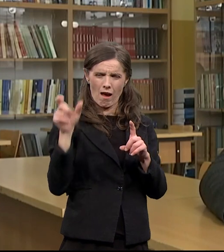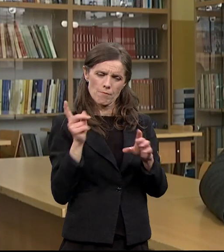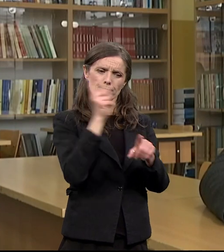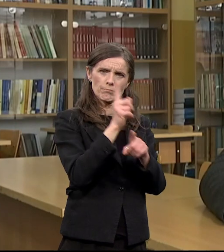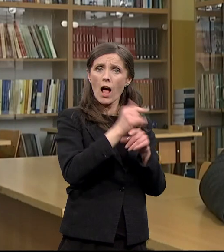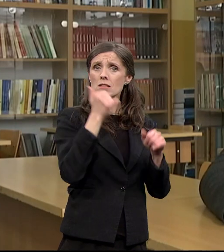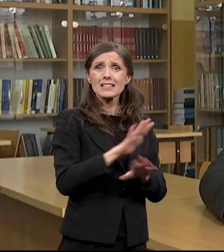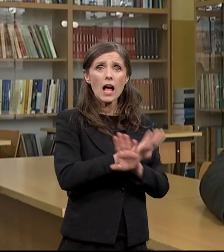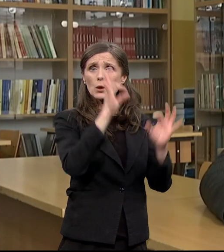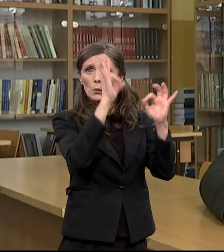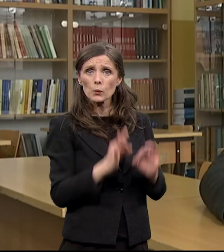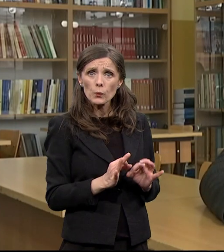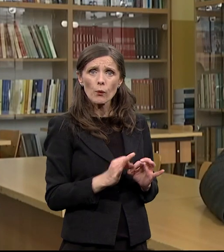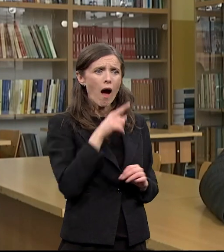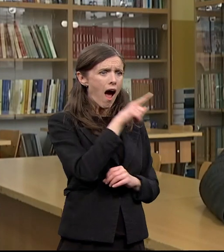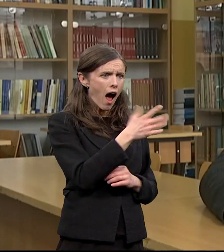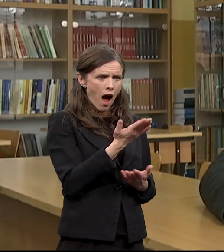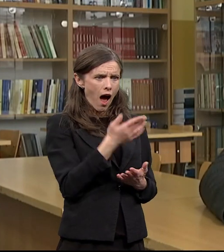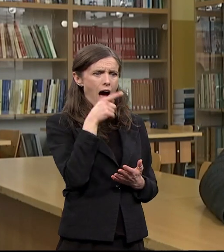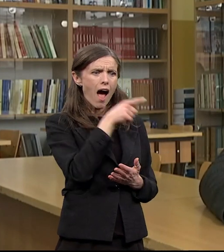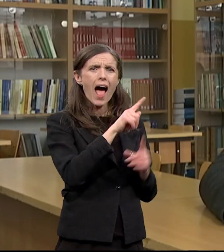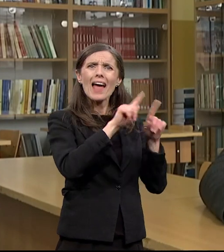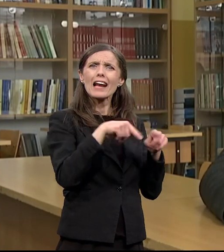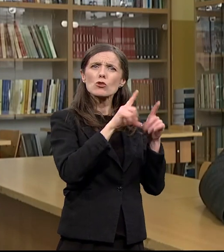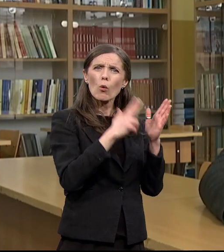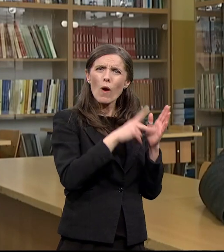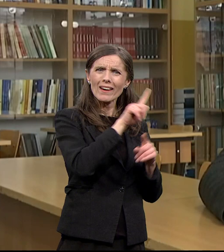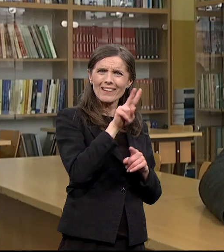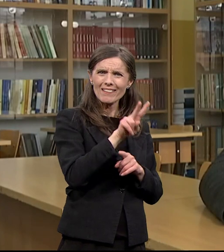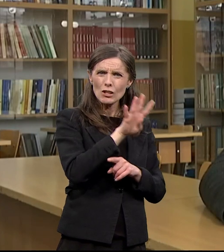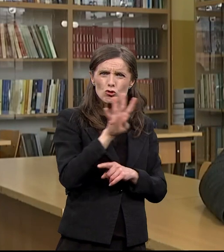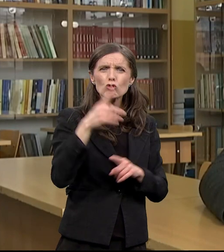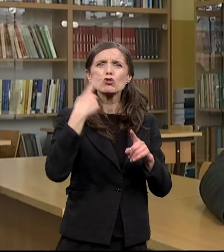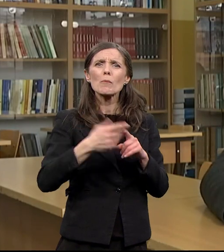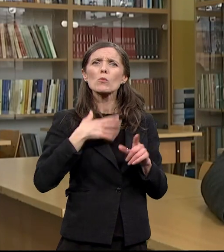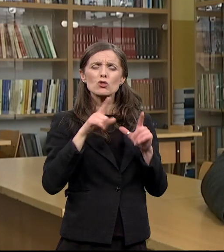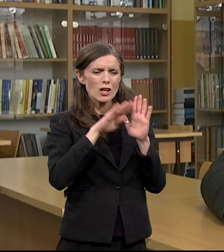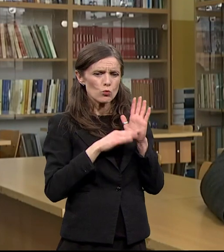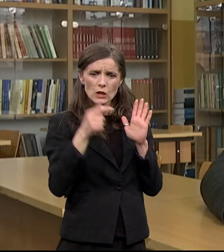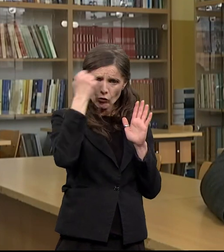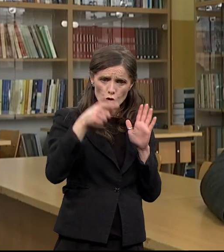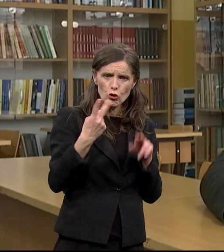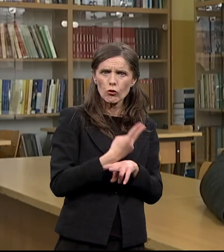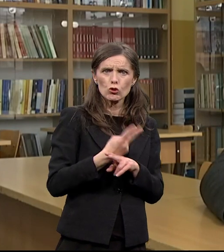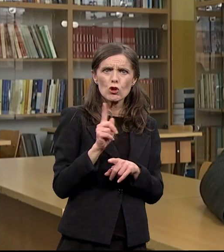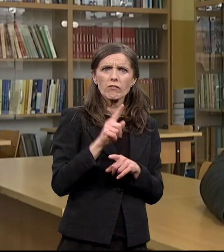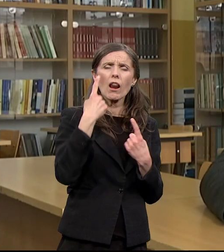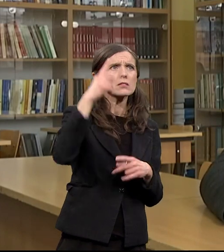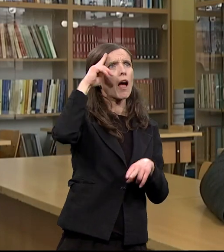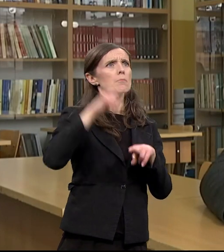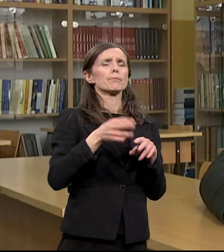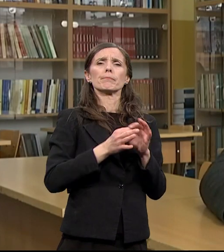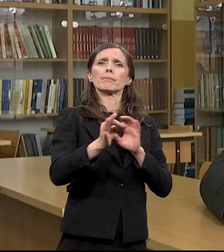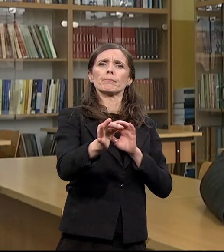rezoluciji 1244, ni prema našem ustavu nije država, nego je neka vrsta samozvanog entiteta. Tako